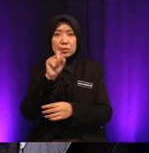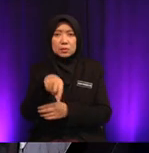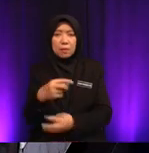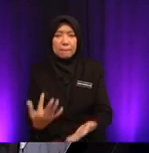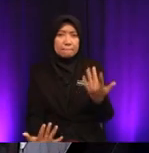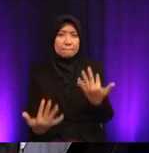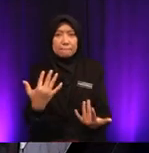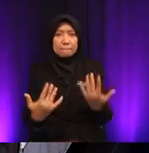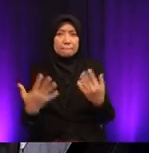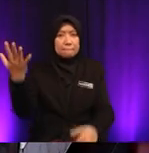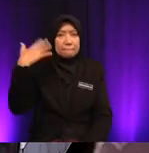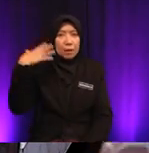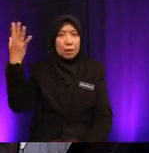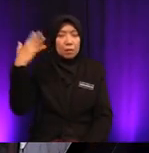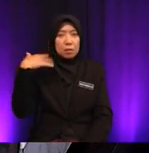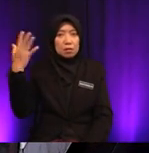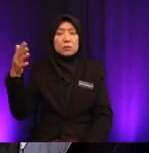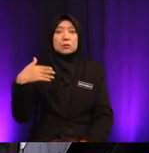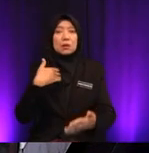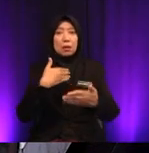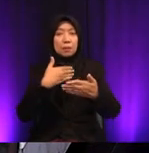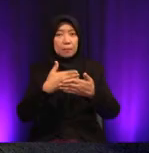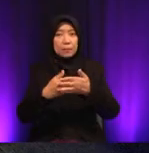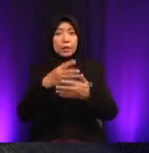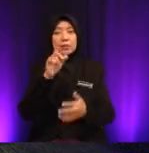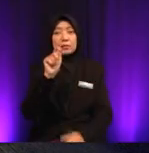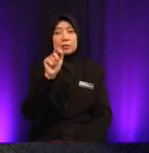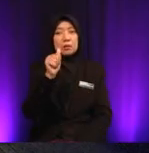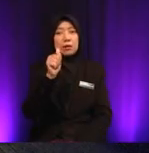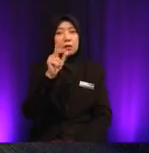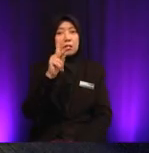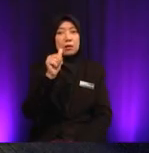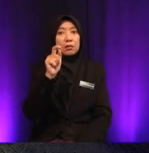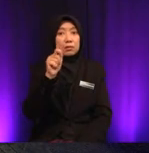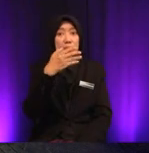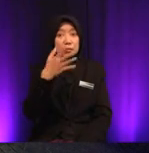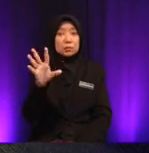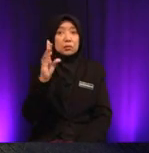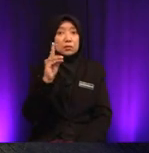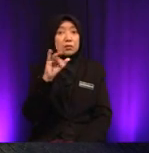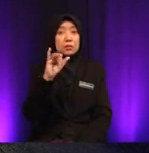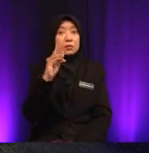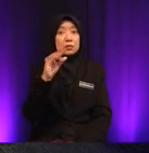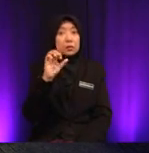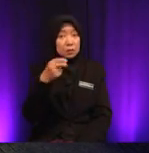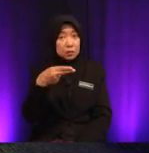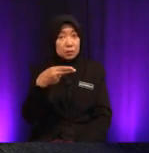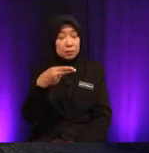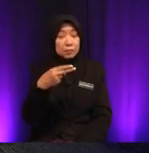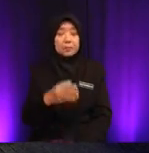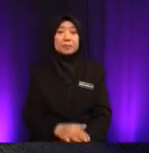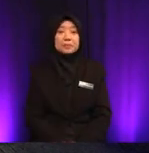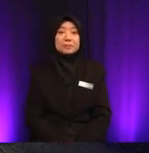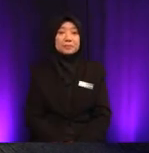Kakak didisi Cai maksudnya begini Jangan sampai dia mendidih karena dia mendidih maksudnya dah Kakak